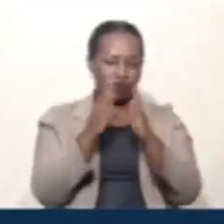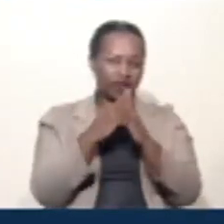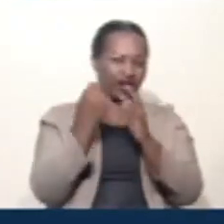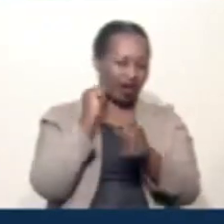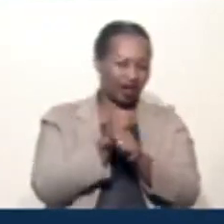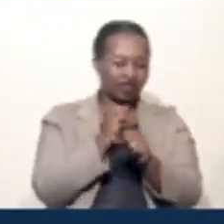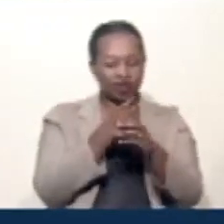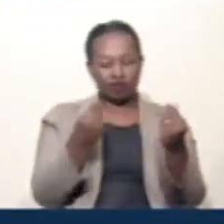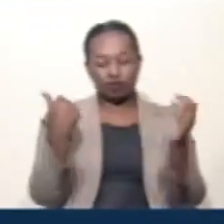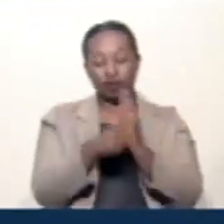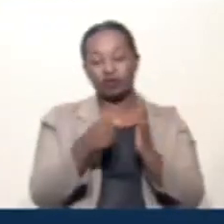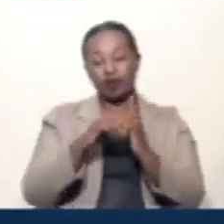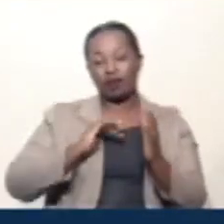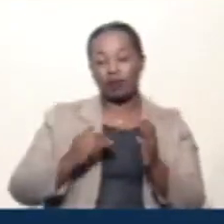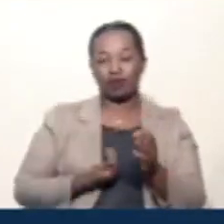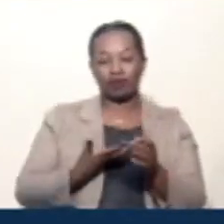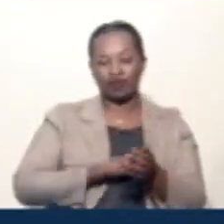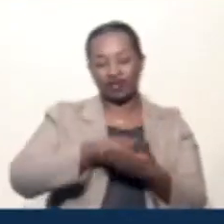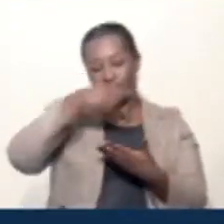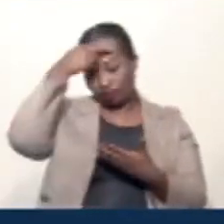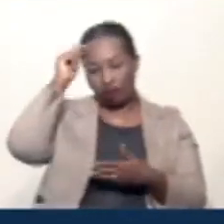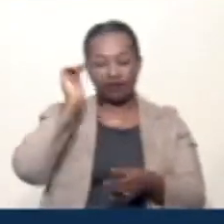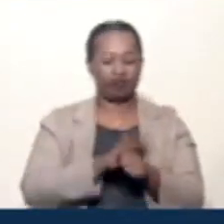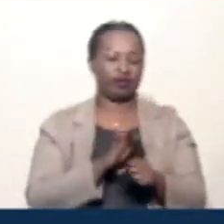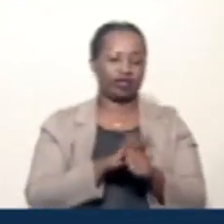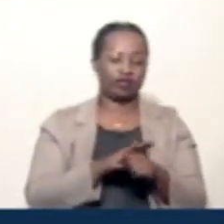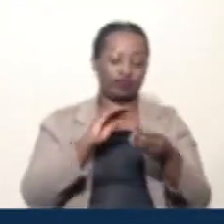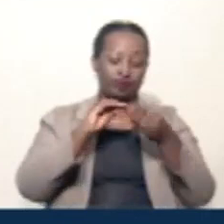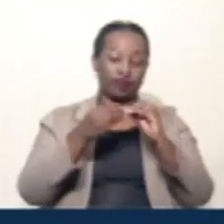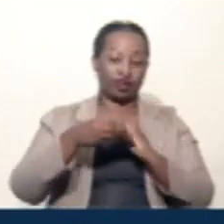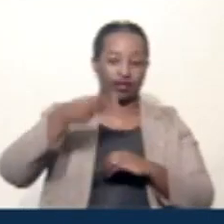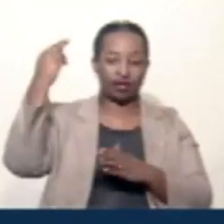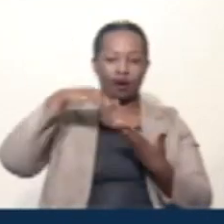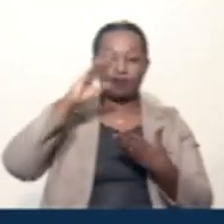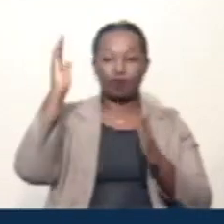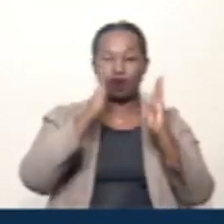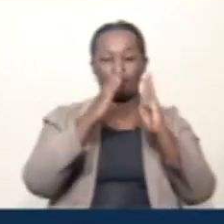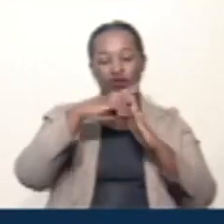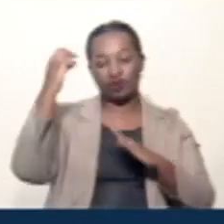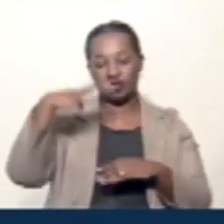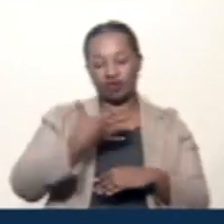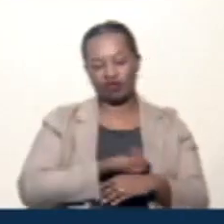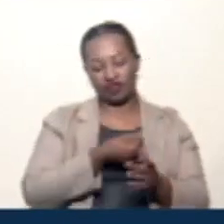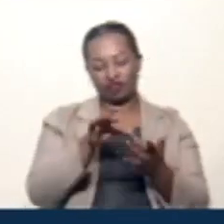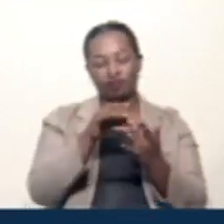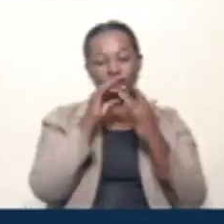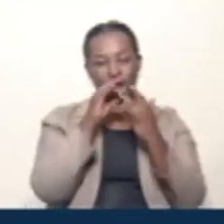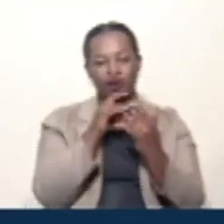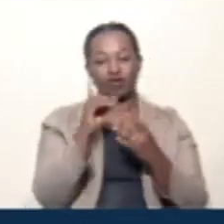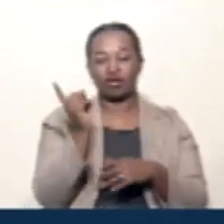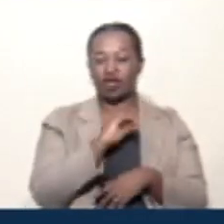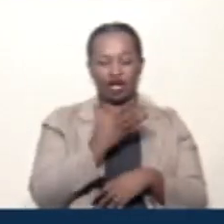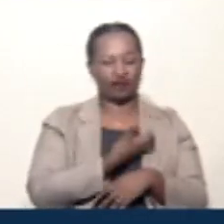baba bafite, cyane ko ari benshi. Imibare ibiri hejuru, cyane cyane umujyi wa Kigali ko ugira umwihariko wo